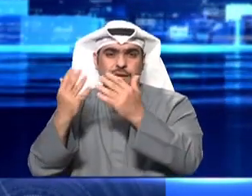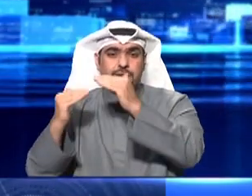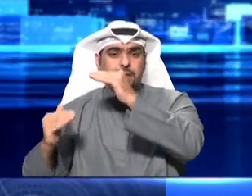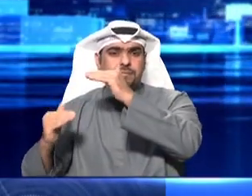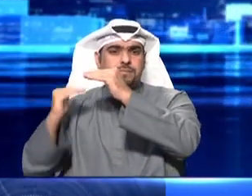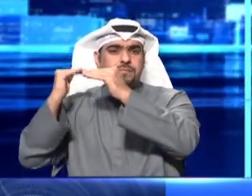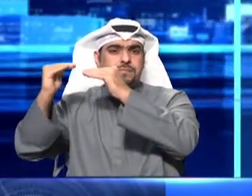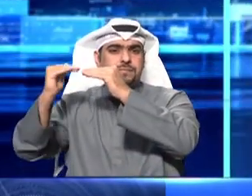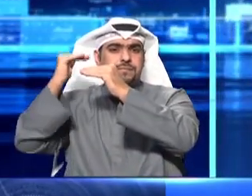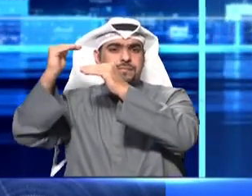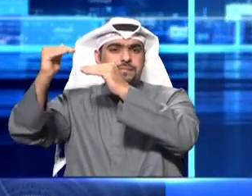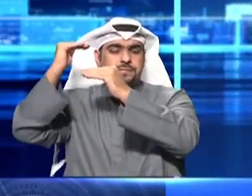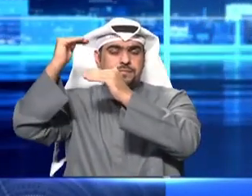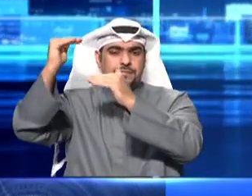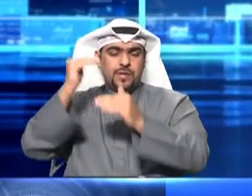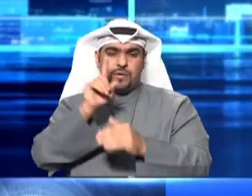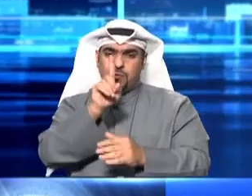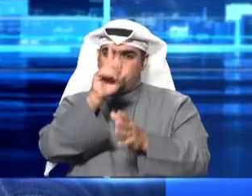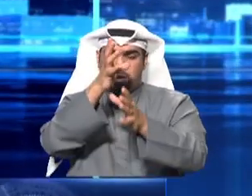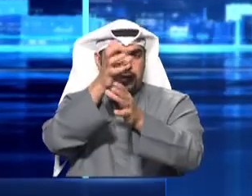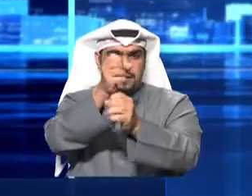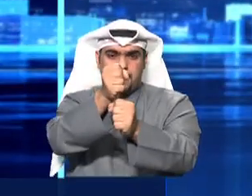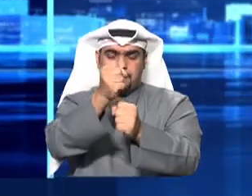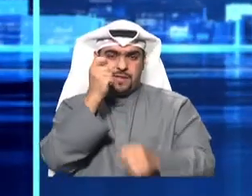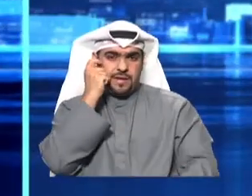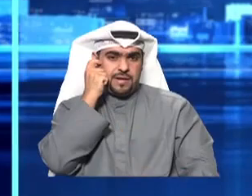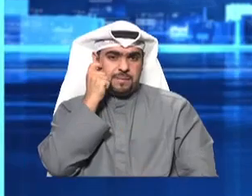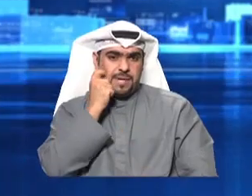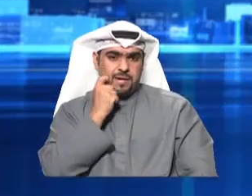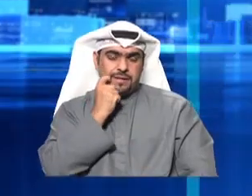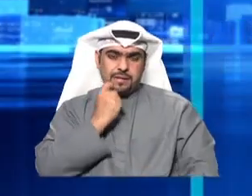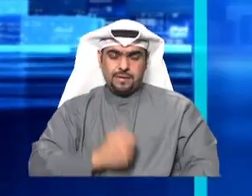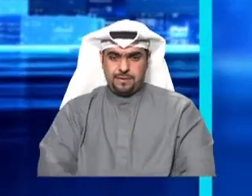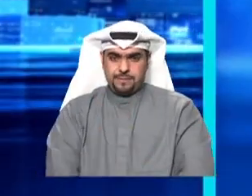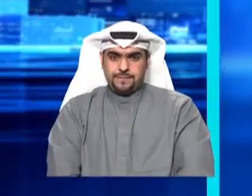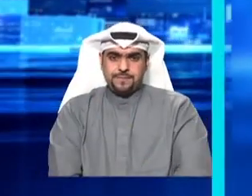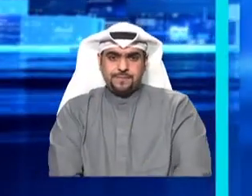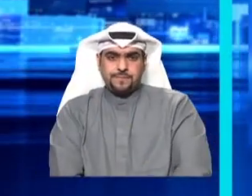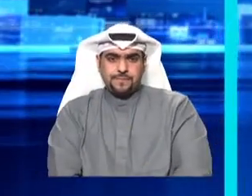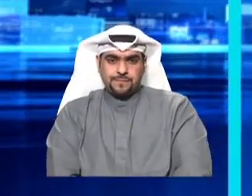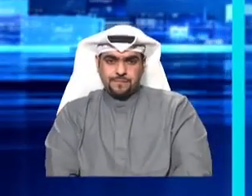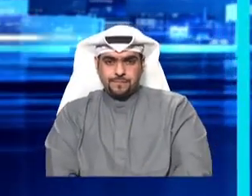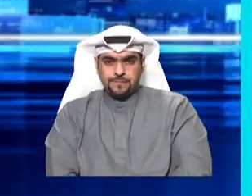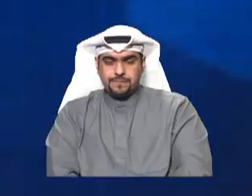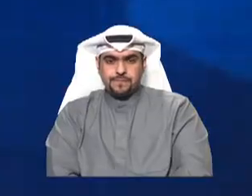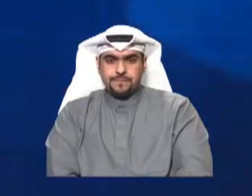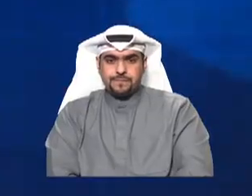ويسكنه فسيح جناته وأن لا يريه مكروها بعزيز.